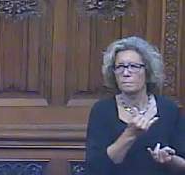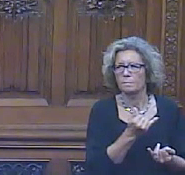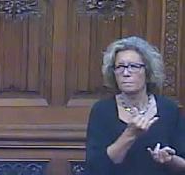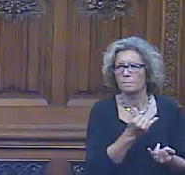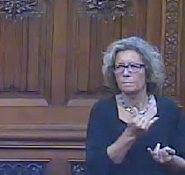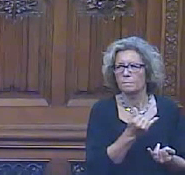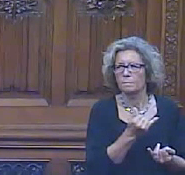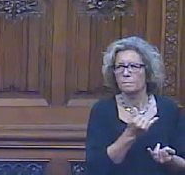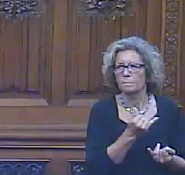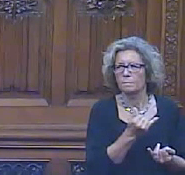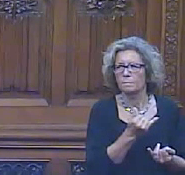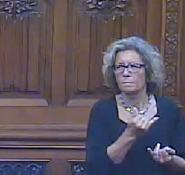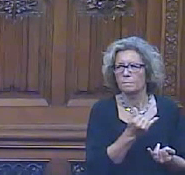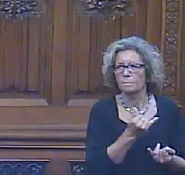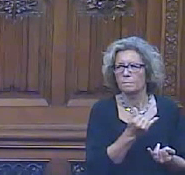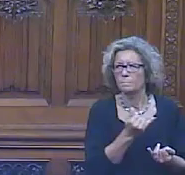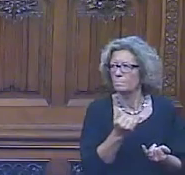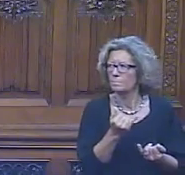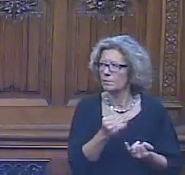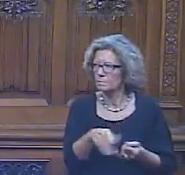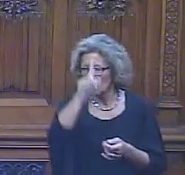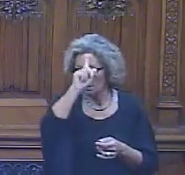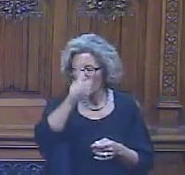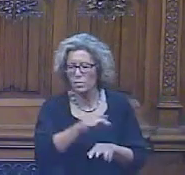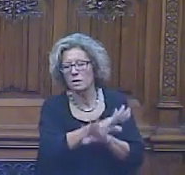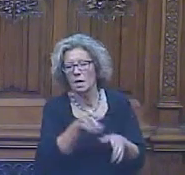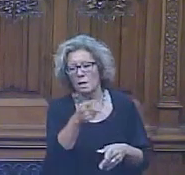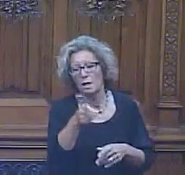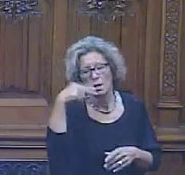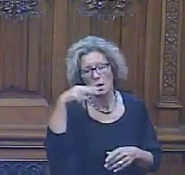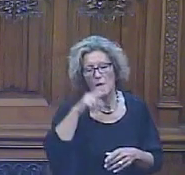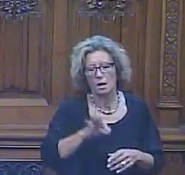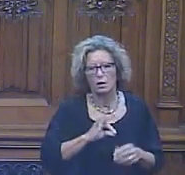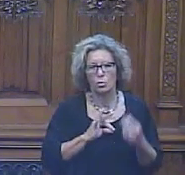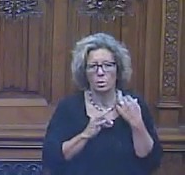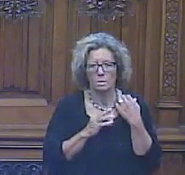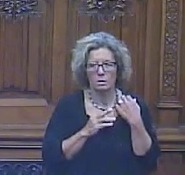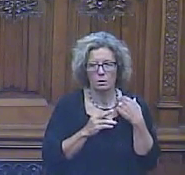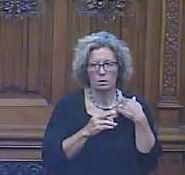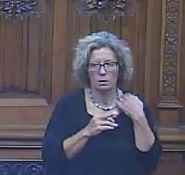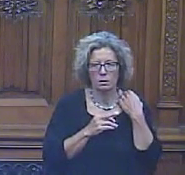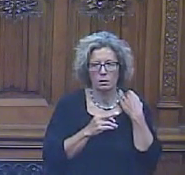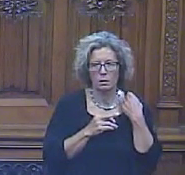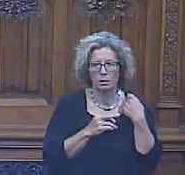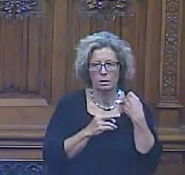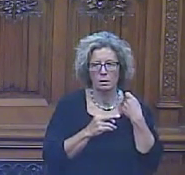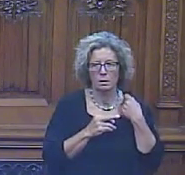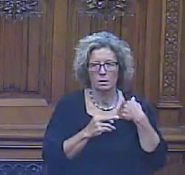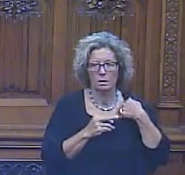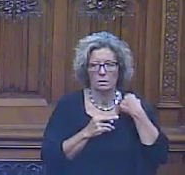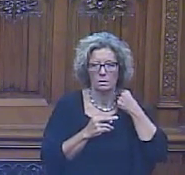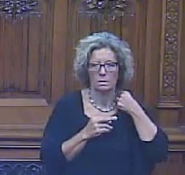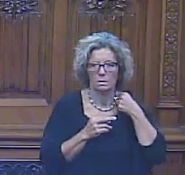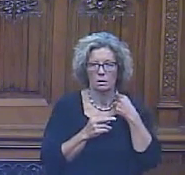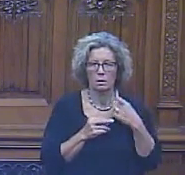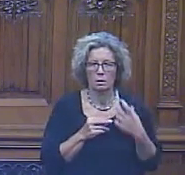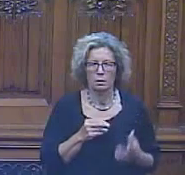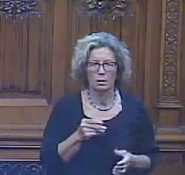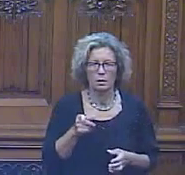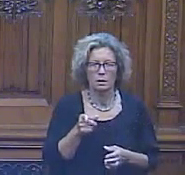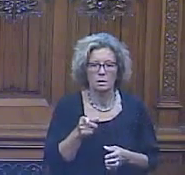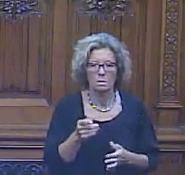hat, könnte jetzt so viel wieder anführen. Sie wissen es alle, Herr Kollege, Sie wissen es.